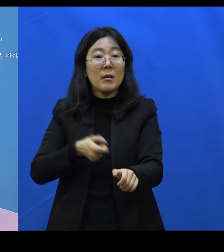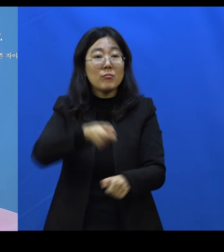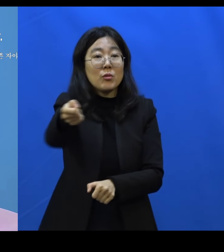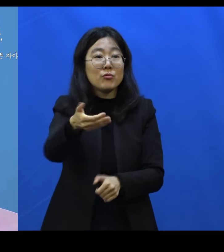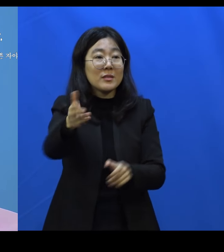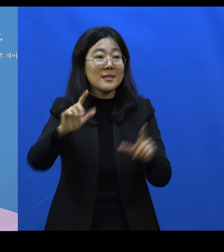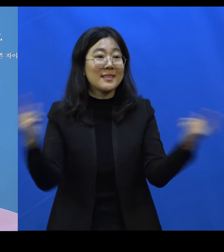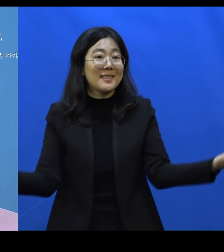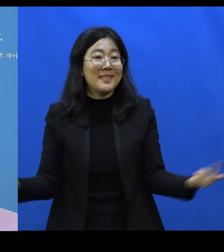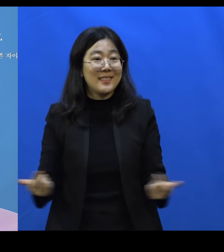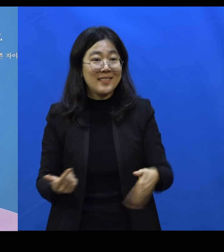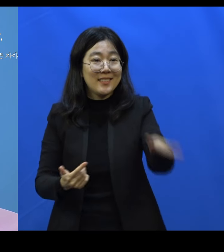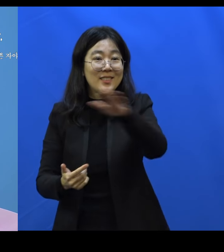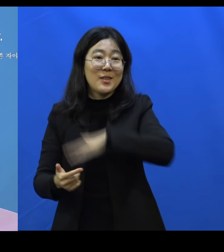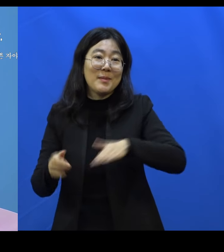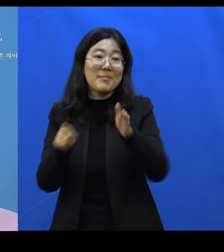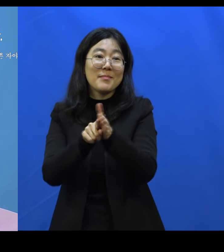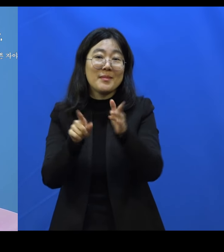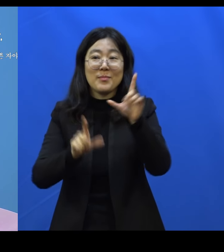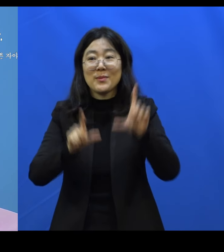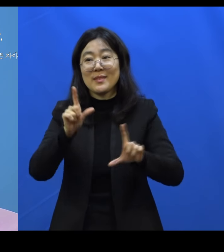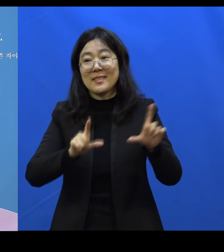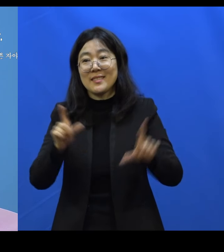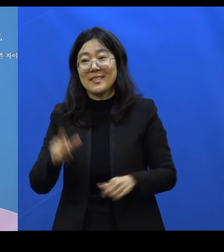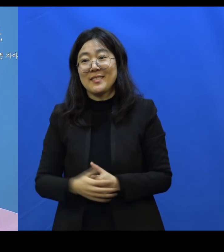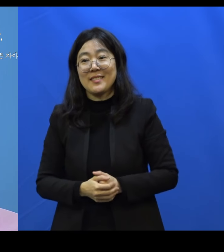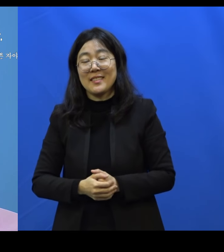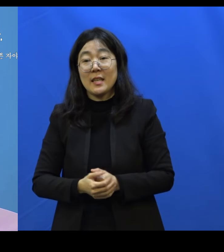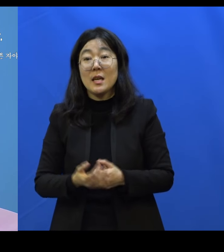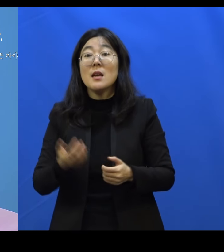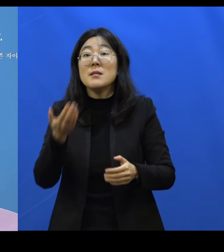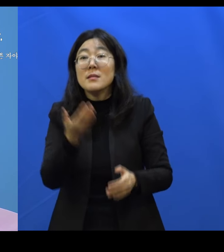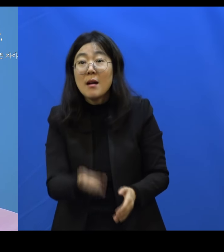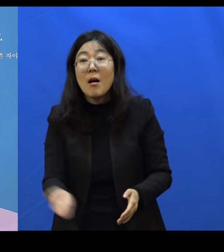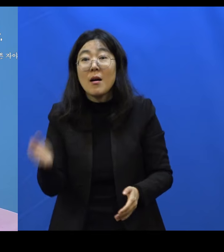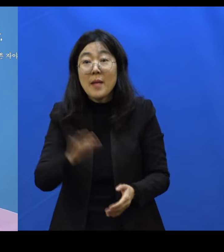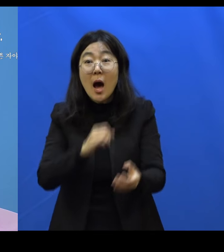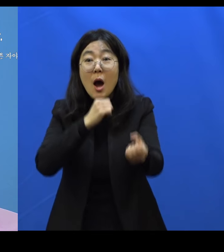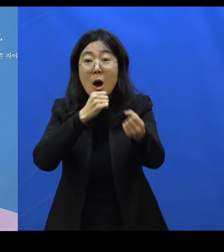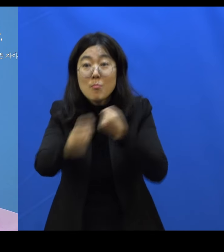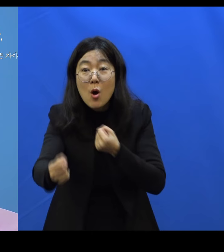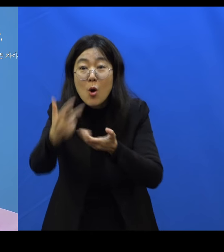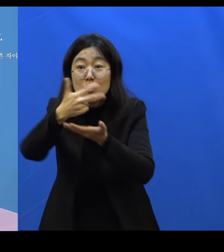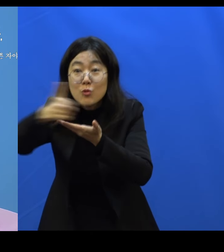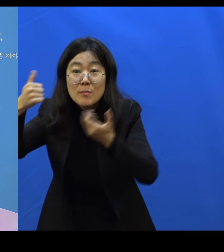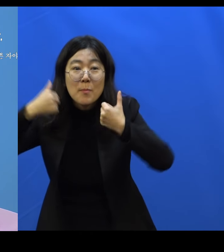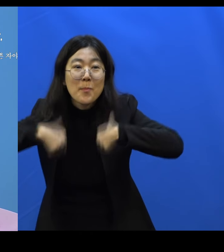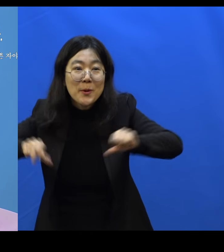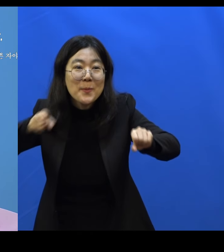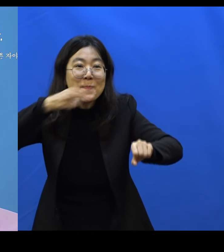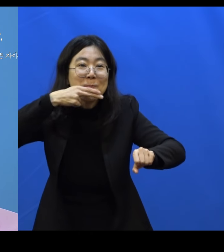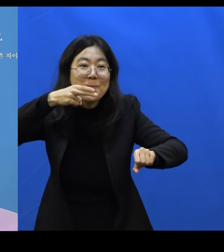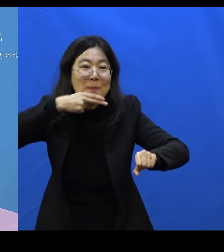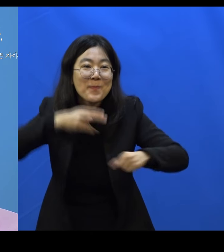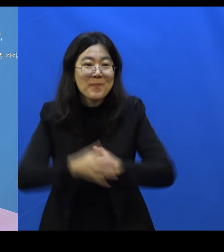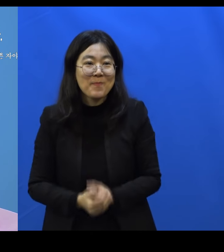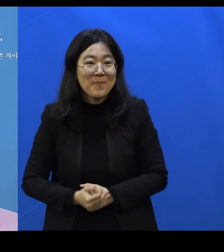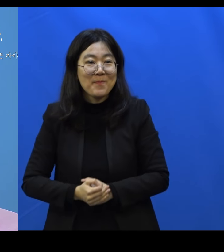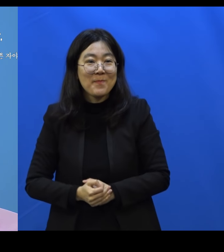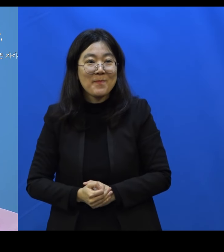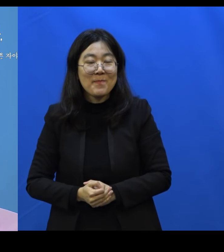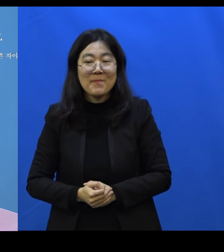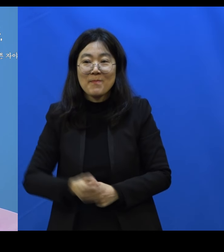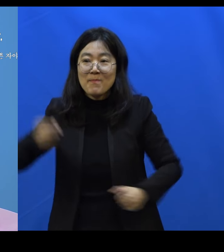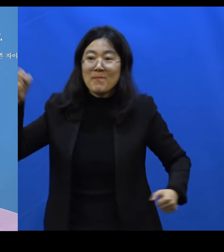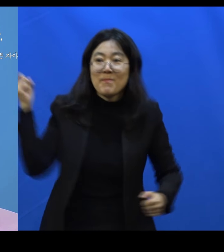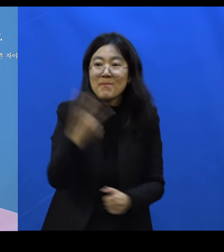주님은 모든 장애물을 뛰어넘어 다가오셨습니다. 포기하지 않으시고 우리를 만나고 싶어 하시고 지칠 줄 모르는 열정으로 우리에게